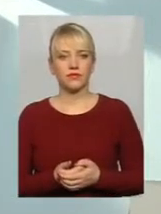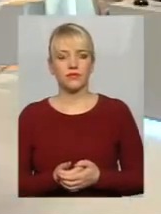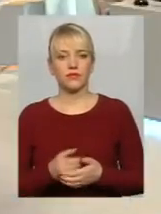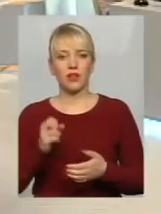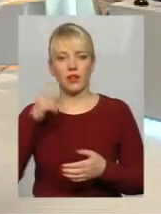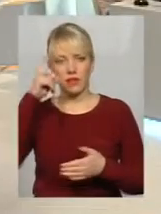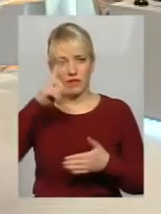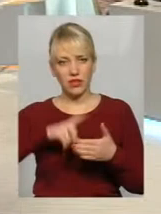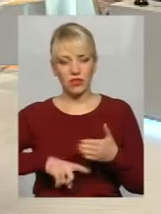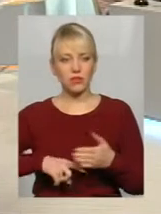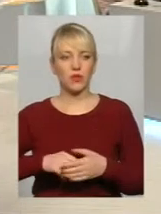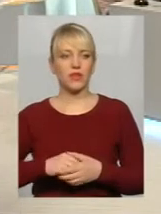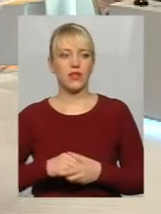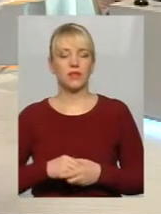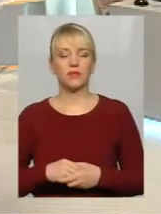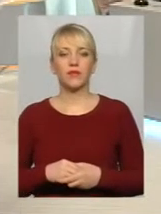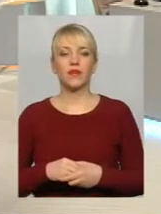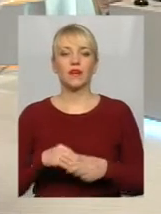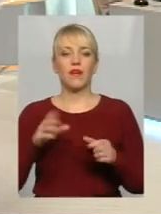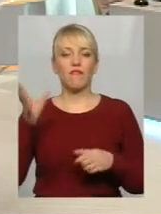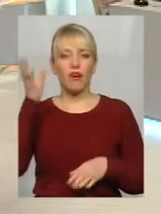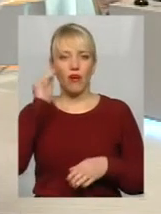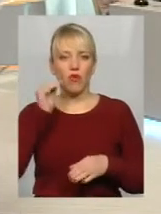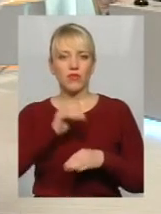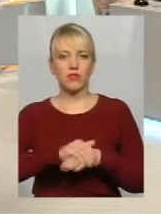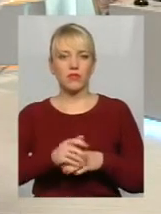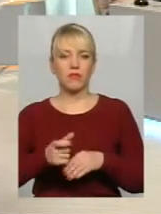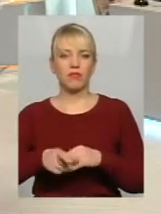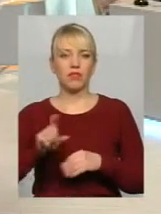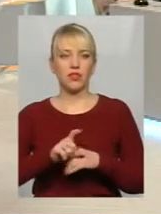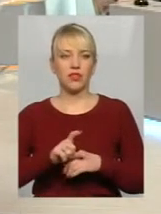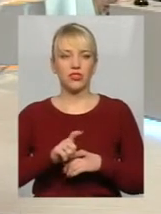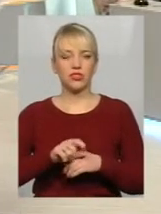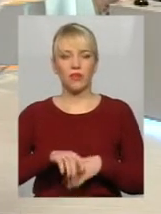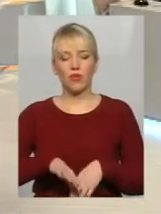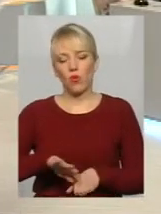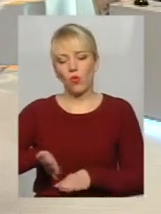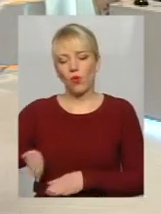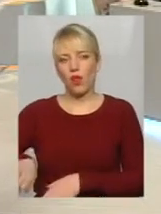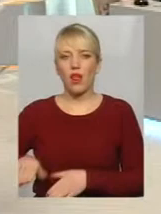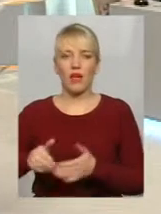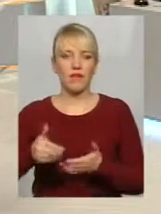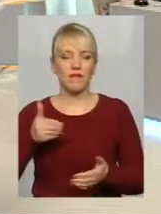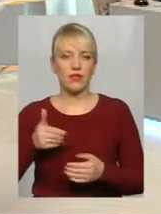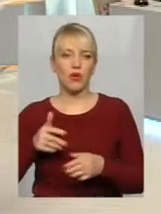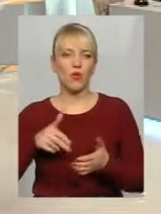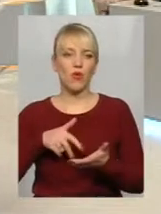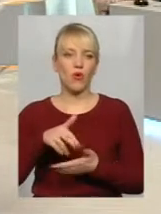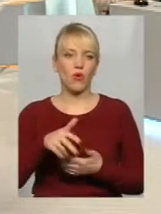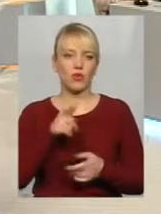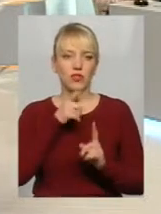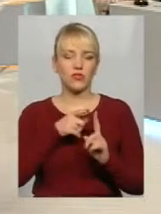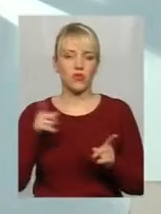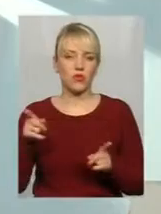А можна це назвати, як враховуються фактори більшого ухиляння від проходження строкової служби? Ухиляння